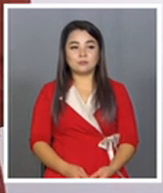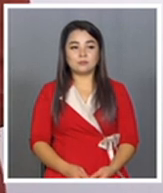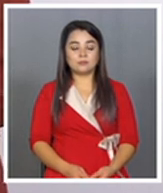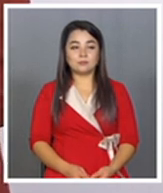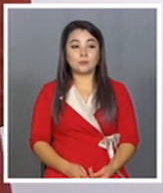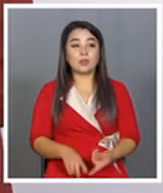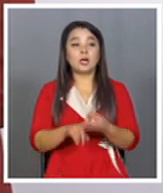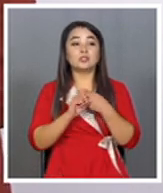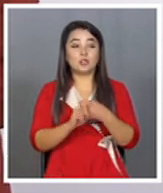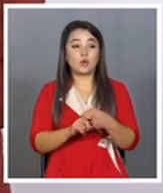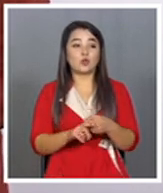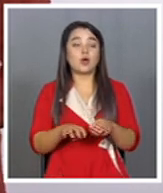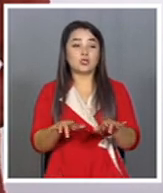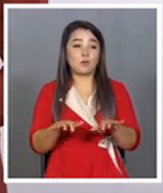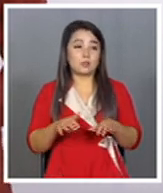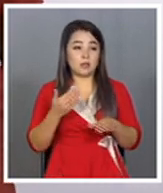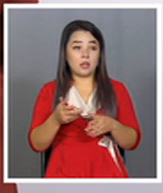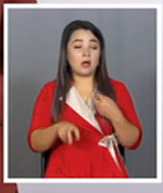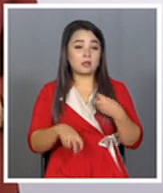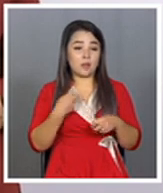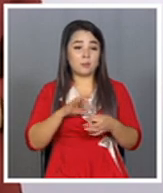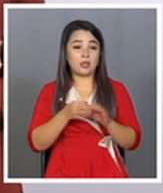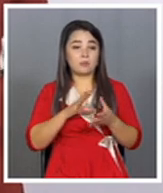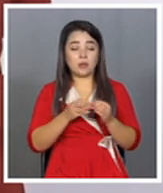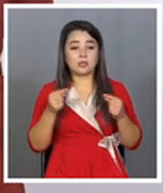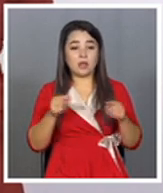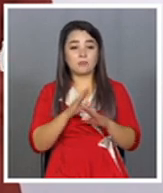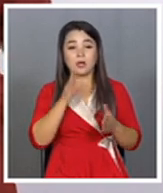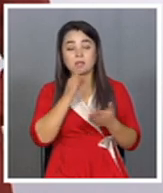Вирус жұққан компьютерлердің ауытқуларына жатпайтыны.